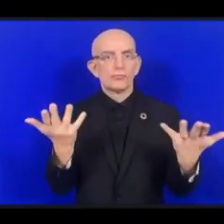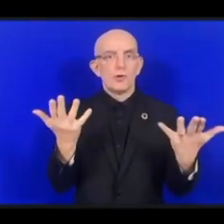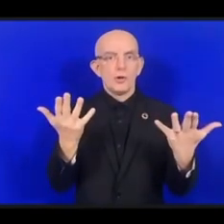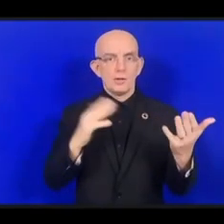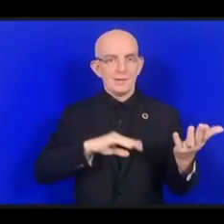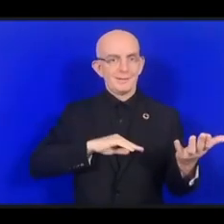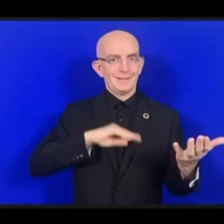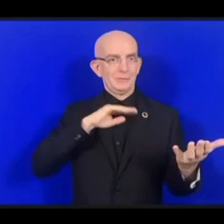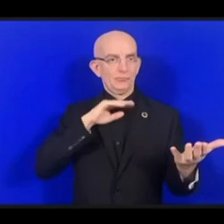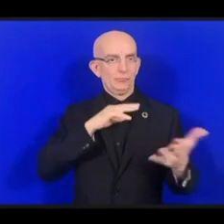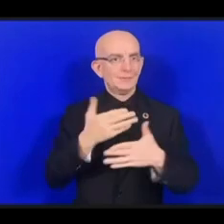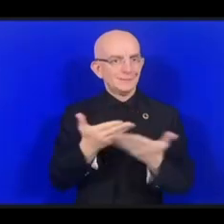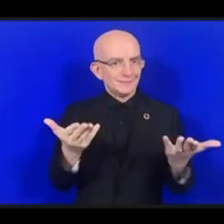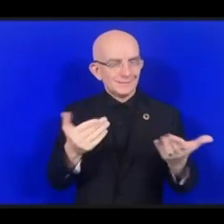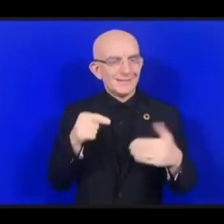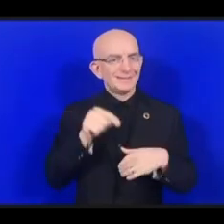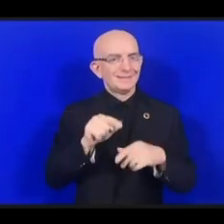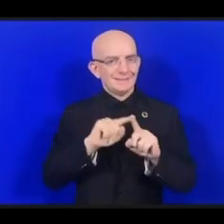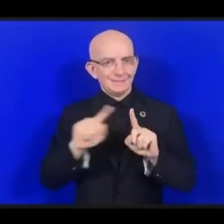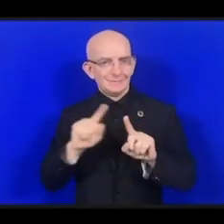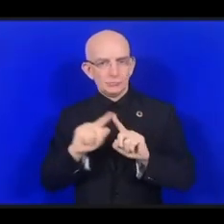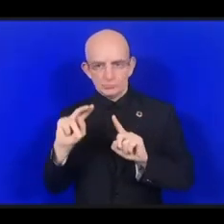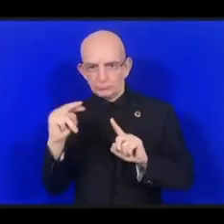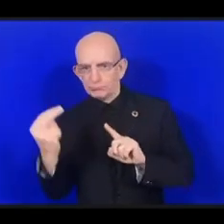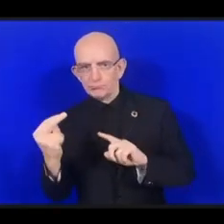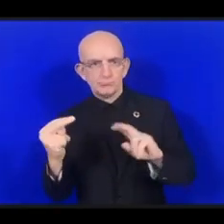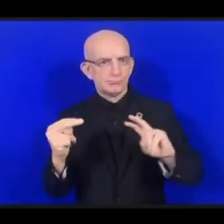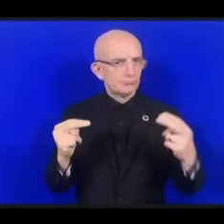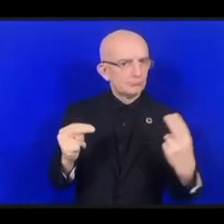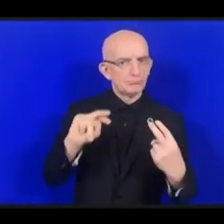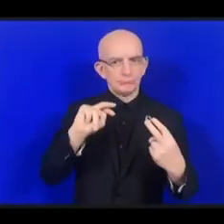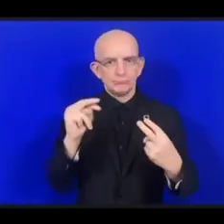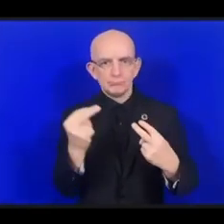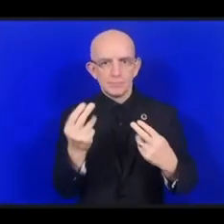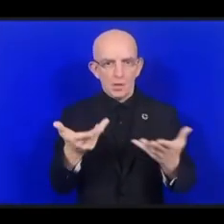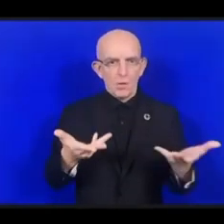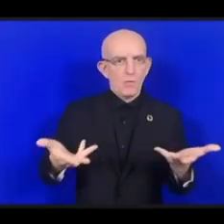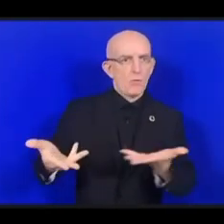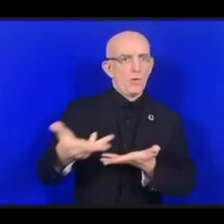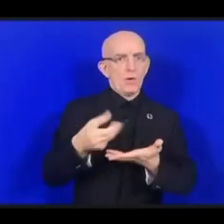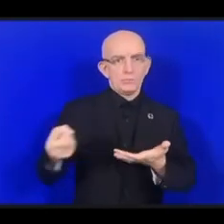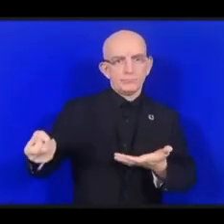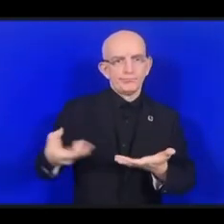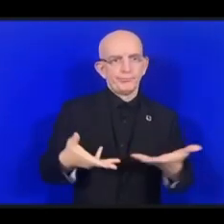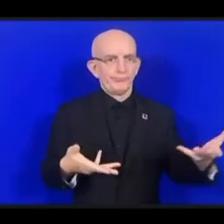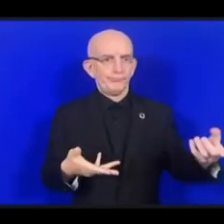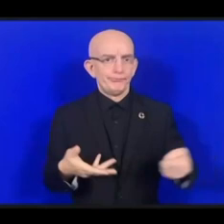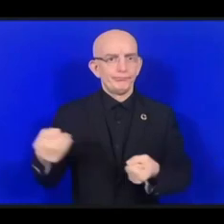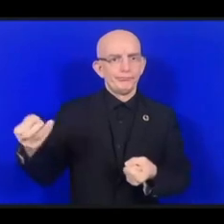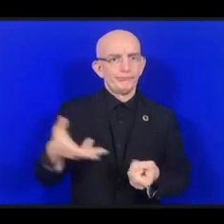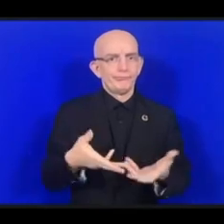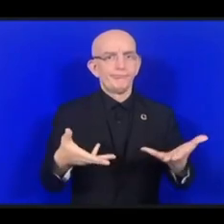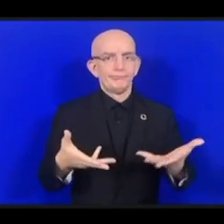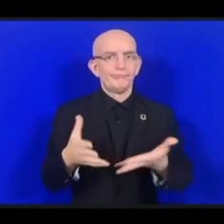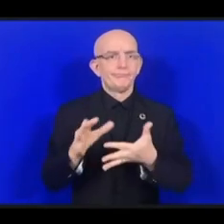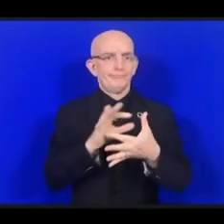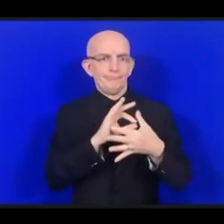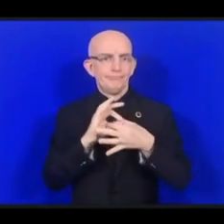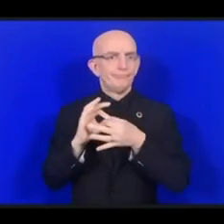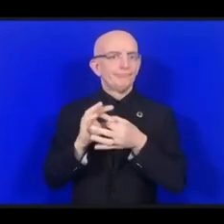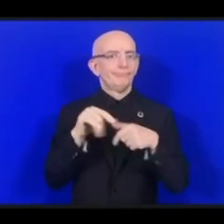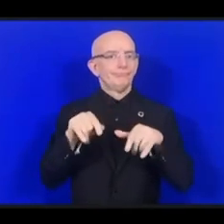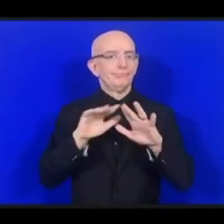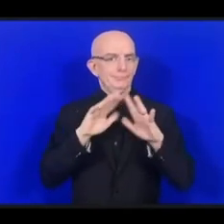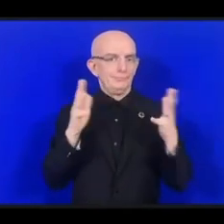否则我们将我无法去达成我们